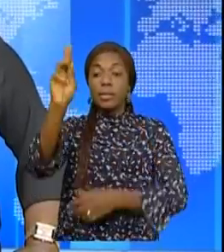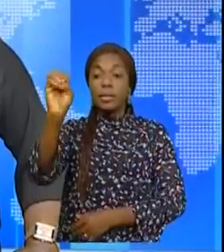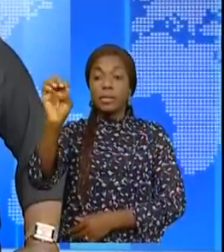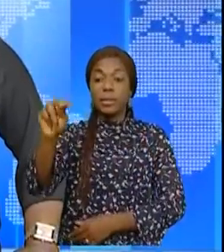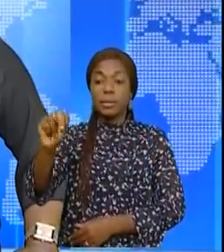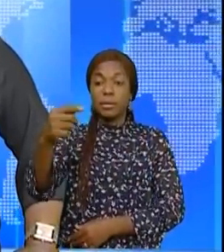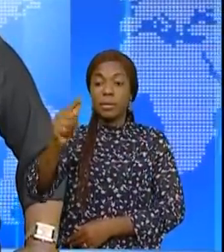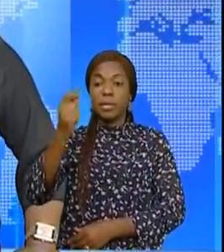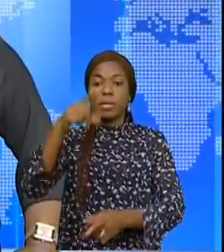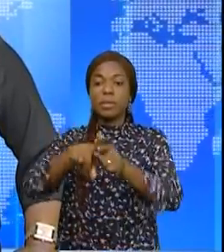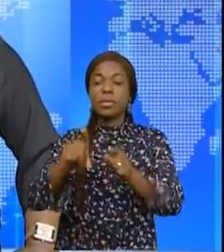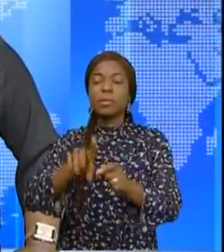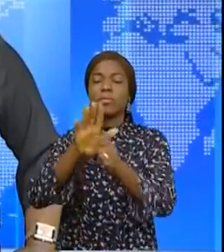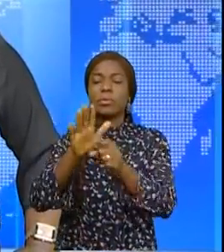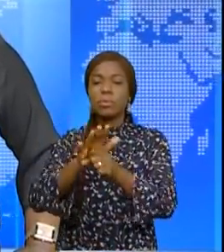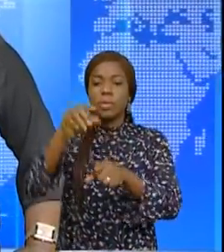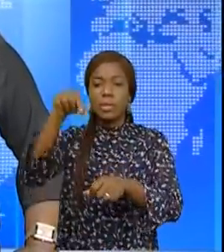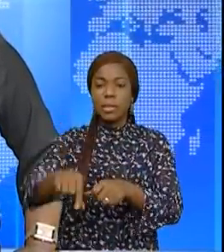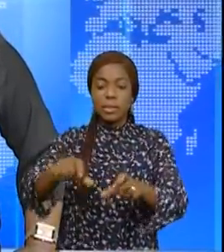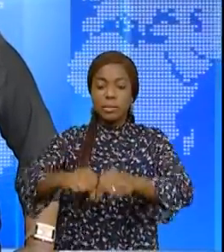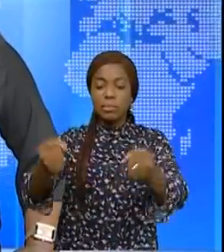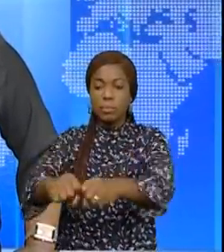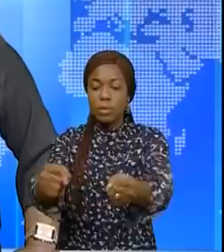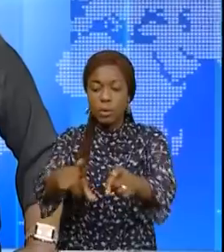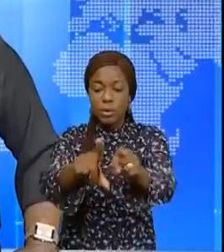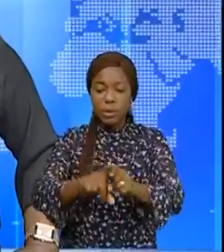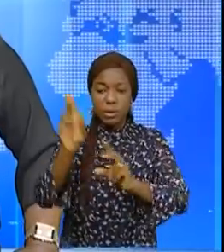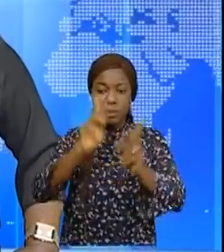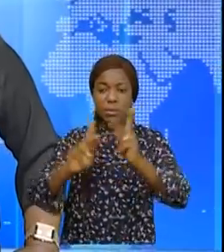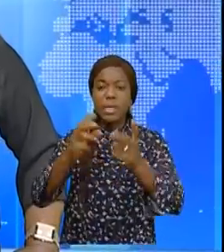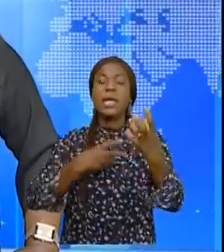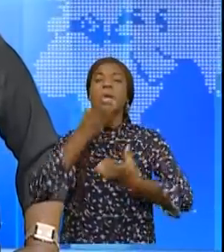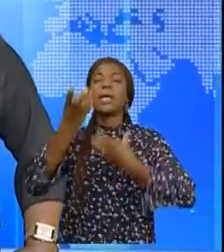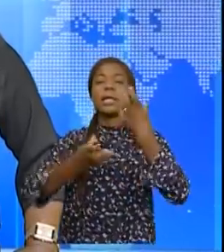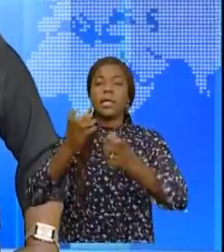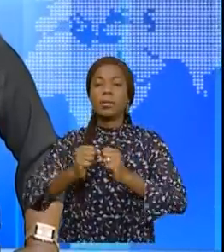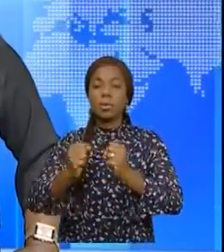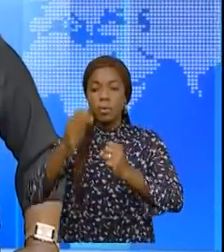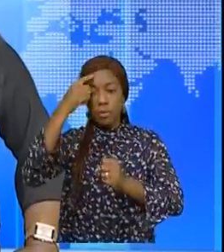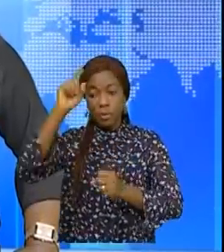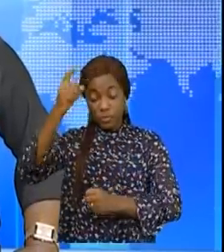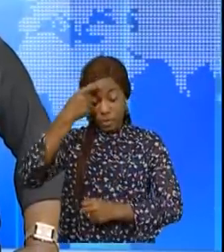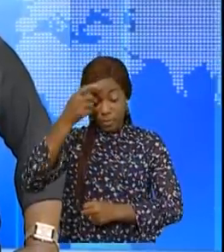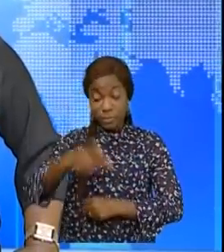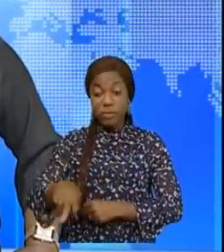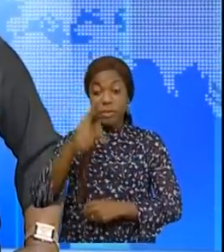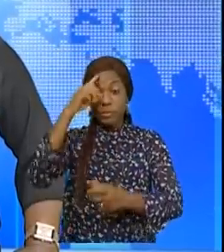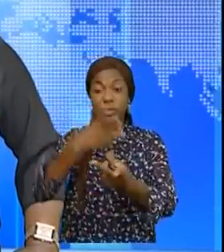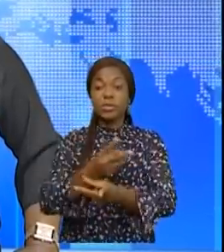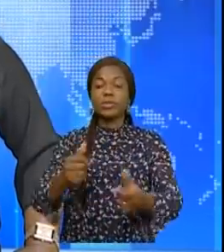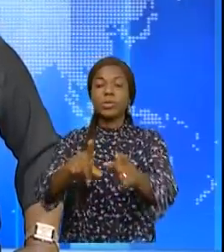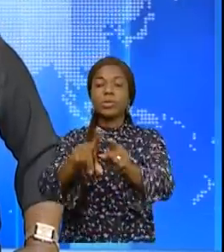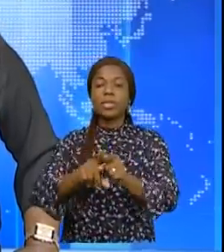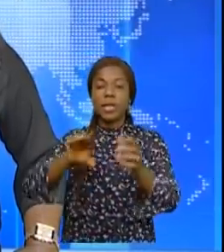têtes d'érosion, plusieurs quartiers sont coupés et la population lance un SOS au gouvernement provincial pour des solutions